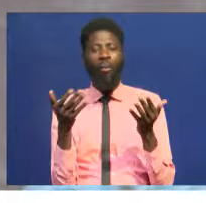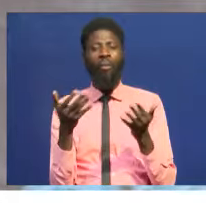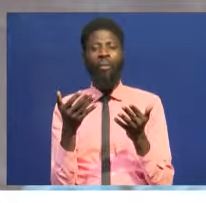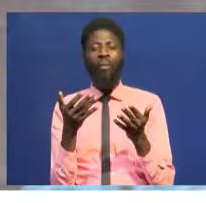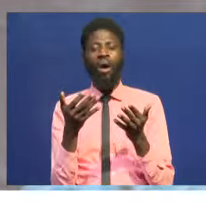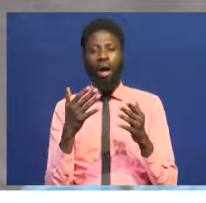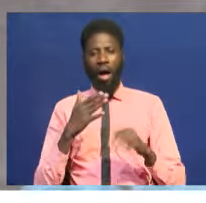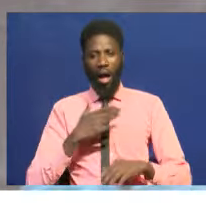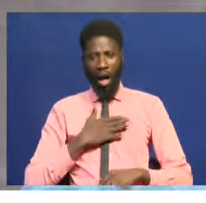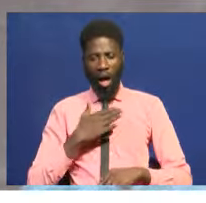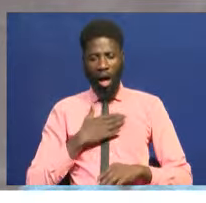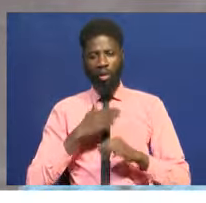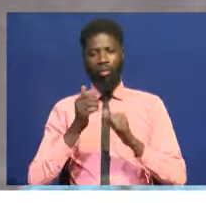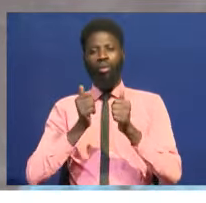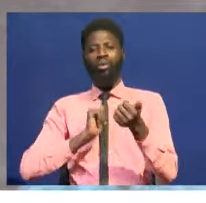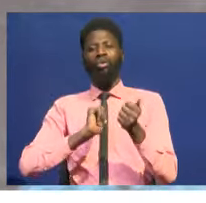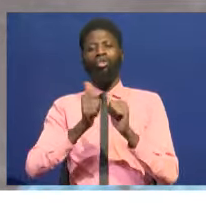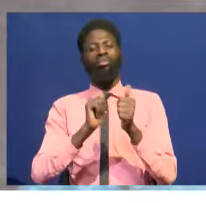wachezaji wetu wote.